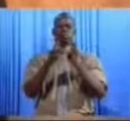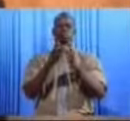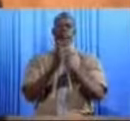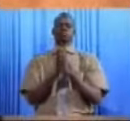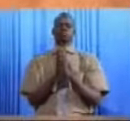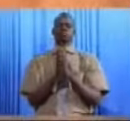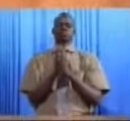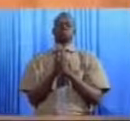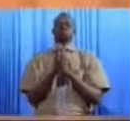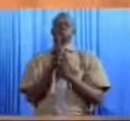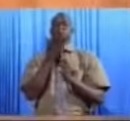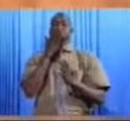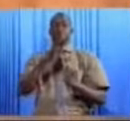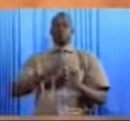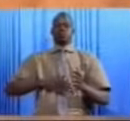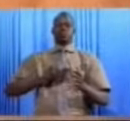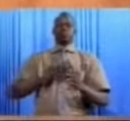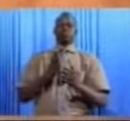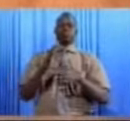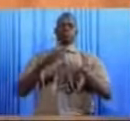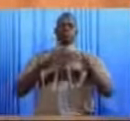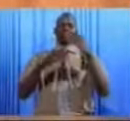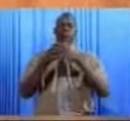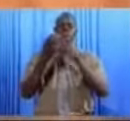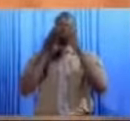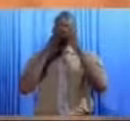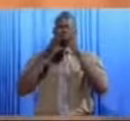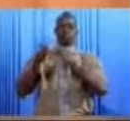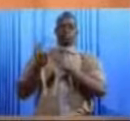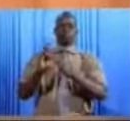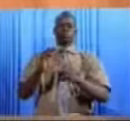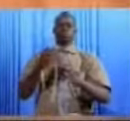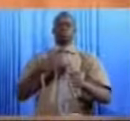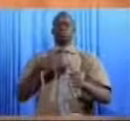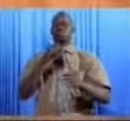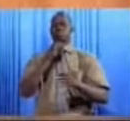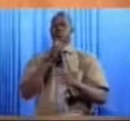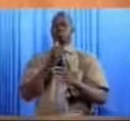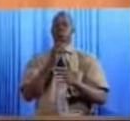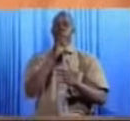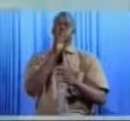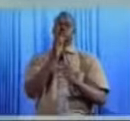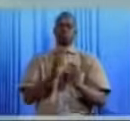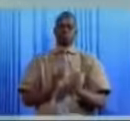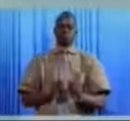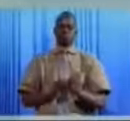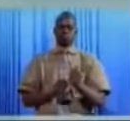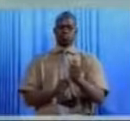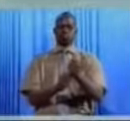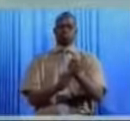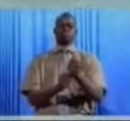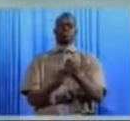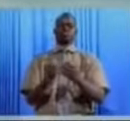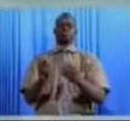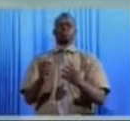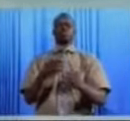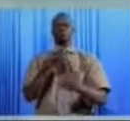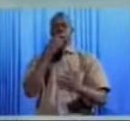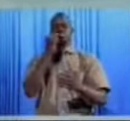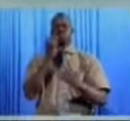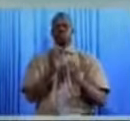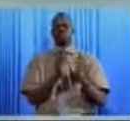malheureusement la construction de vérité celui du meilleur scénario et du nuage